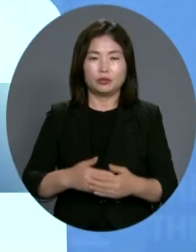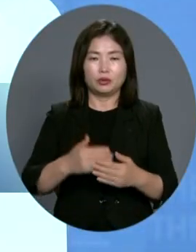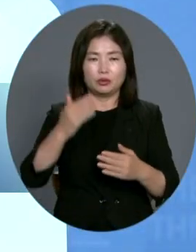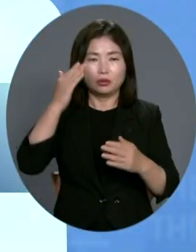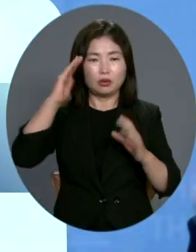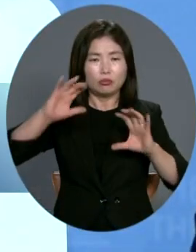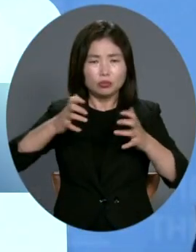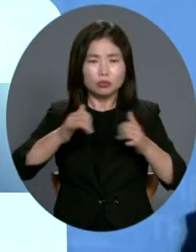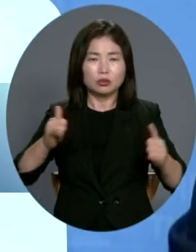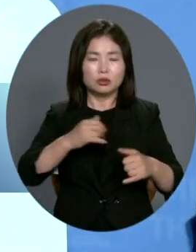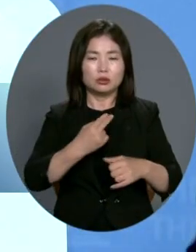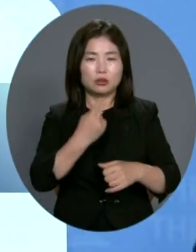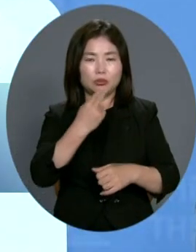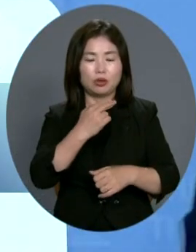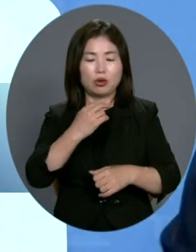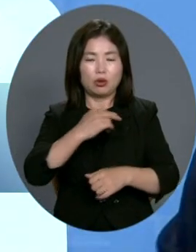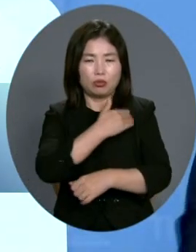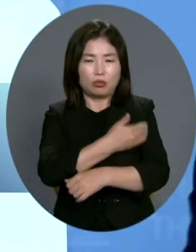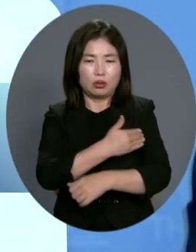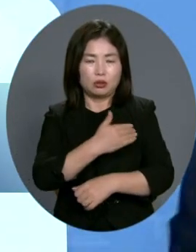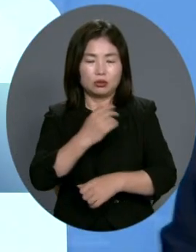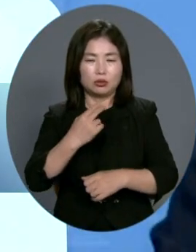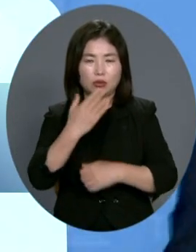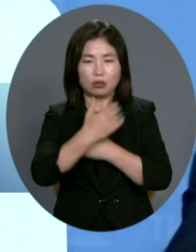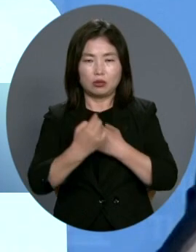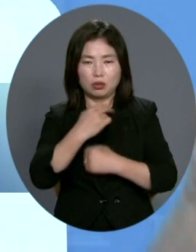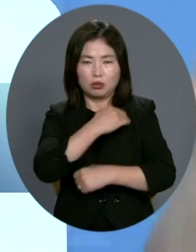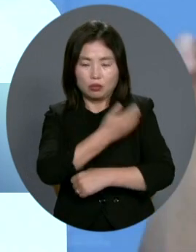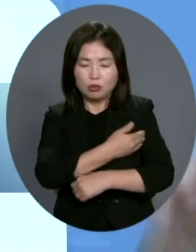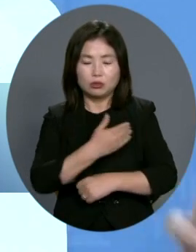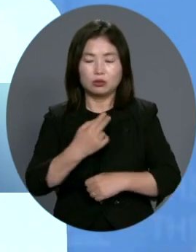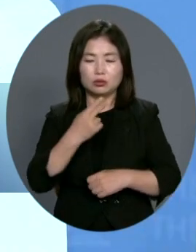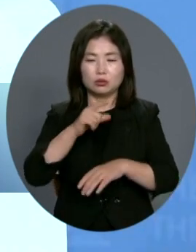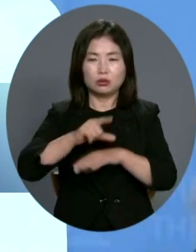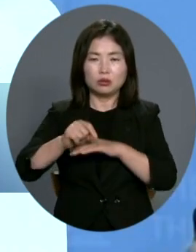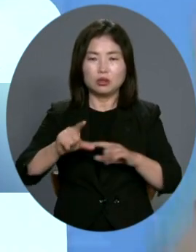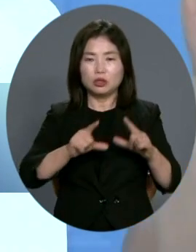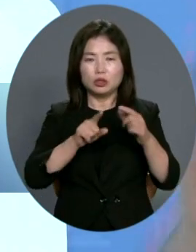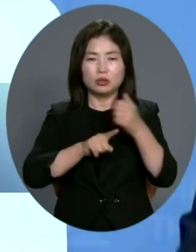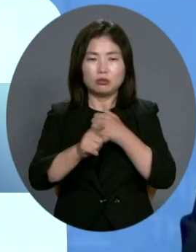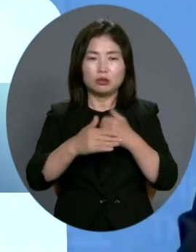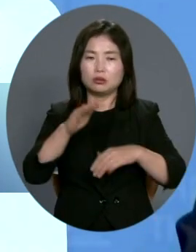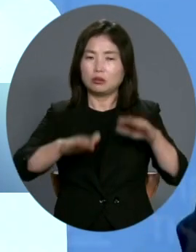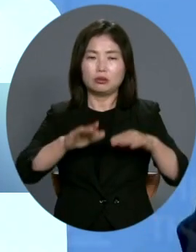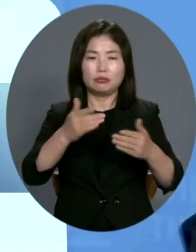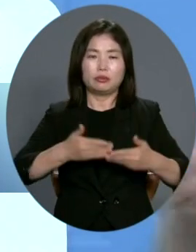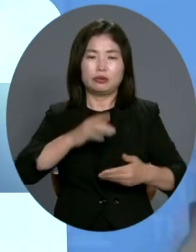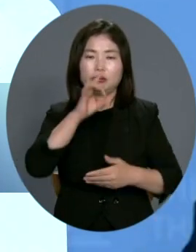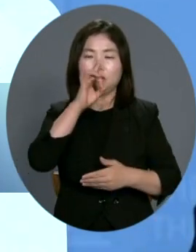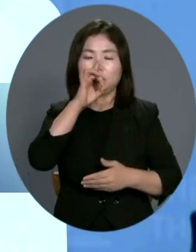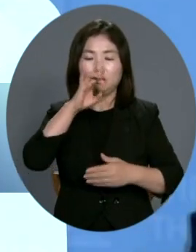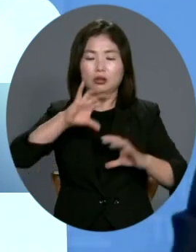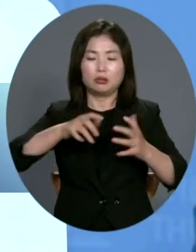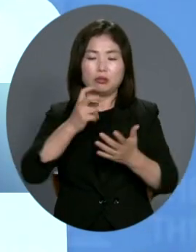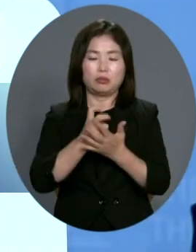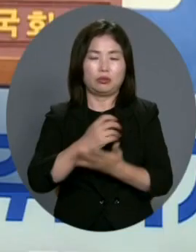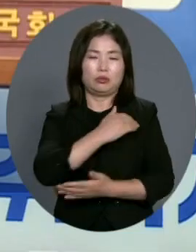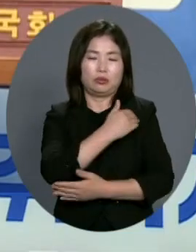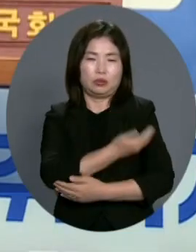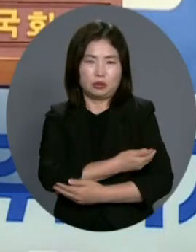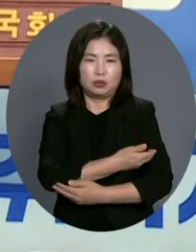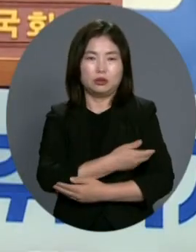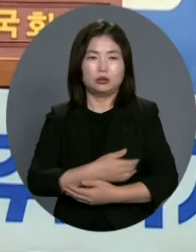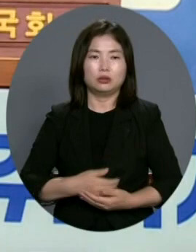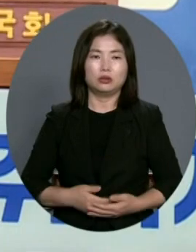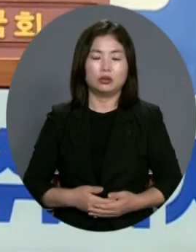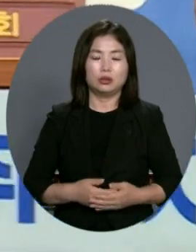국민으로서 생명권과 건강권은 지방에 산다는 이유로 차별받아서는 안 될 헌법상의 권리이며